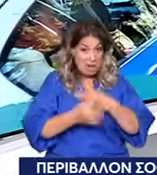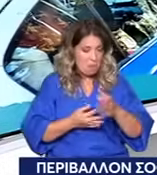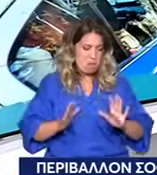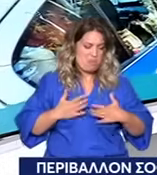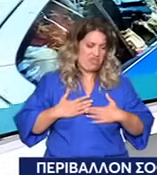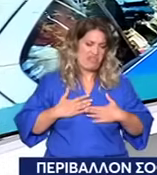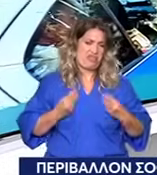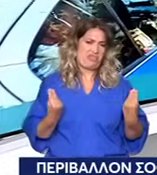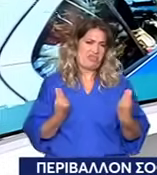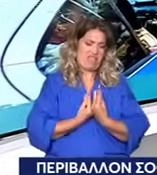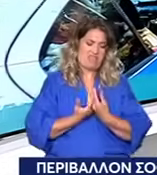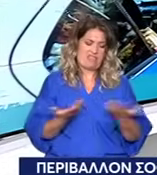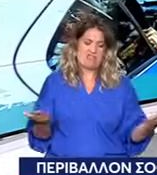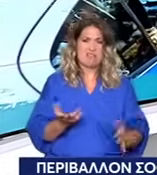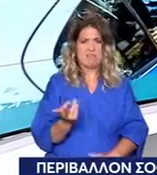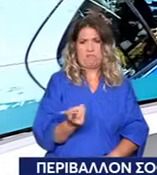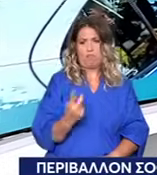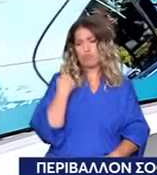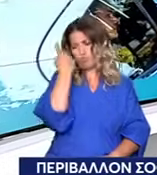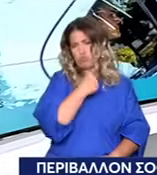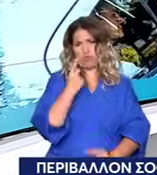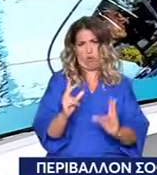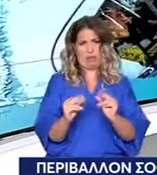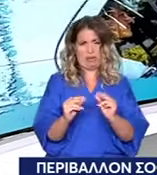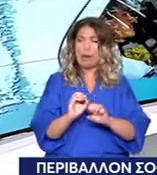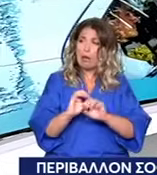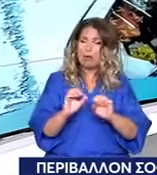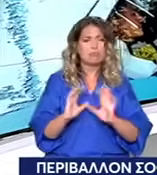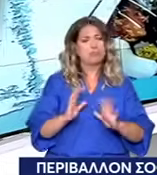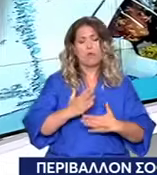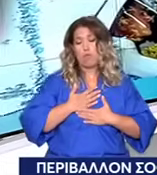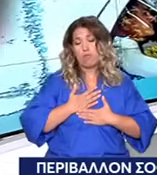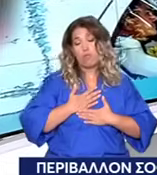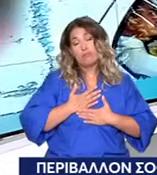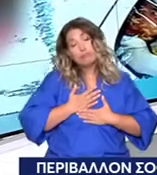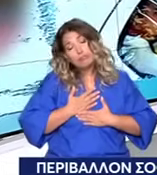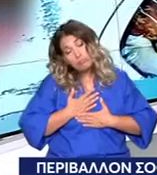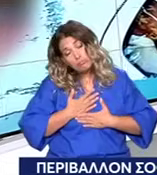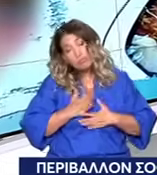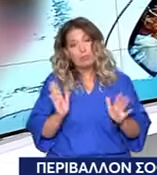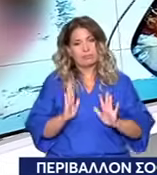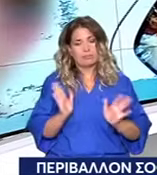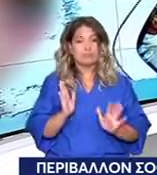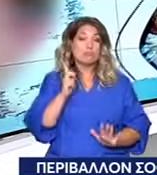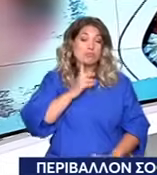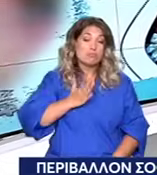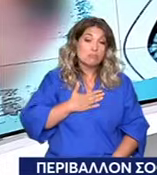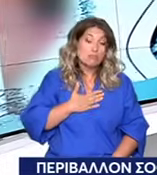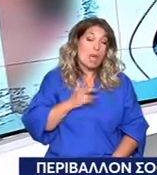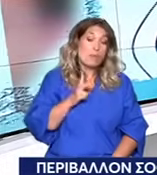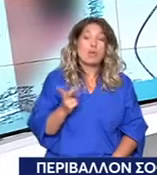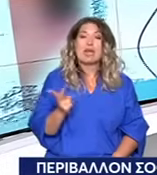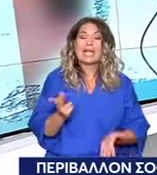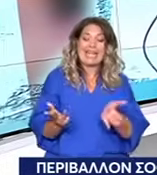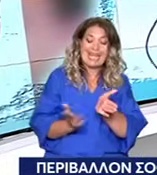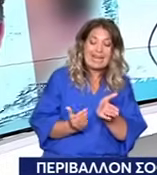των εμπλεκομένων προσώπων. Θα επαναλάβω για μία ακόμη φορά ότι κατά την άποψή μου και όπως λέγεται μεταξύ